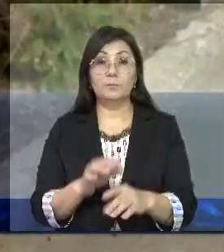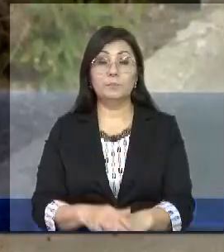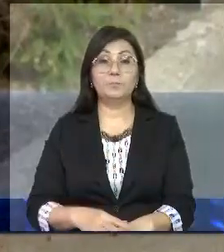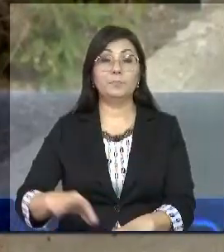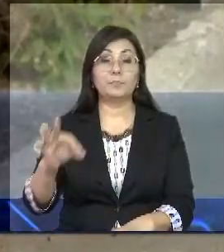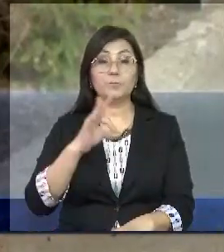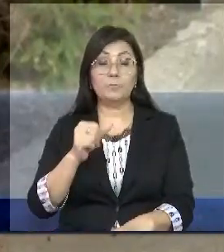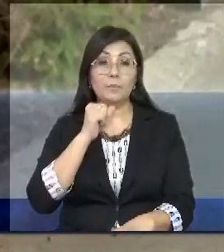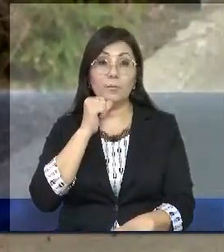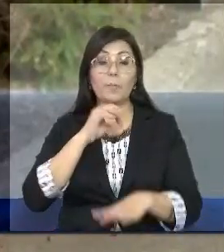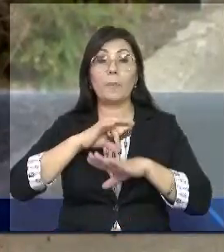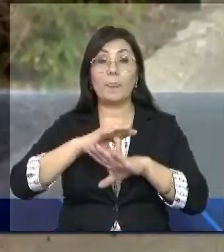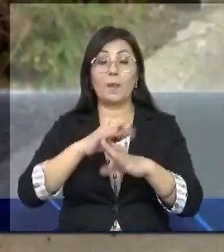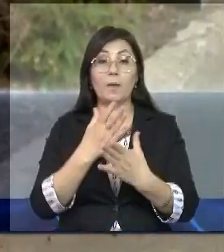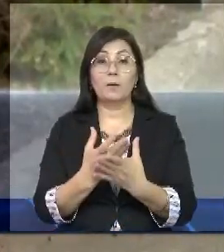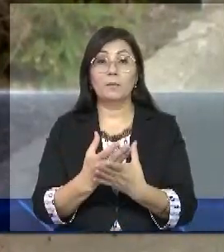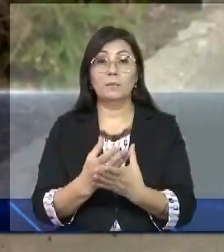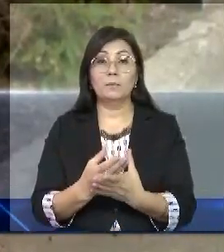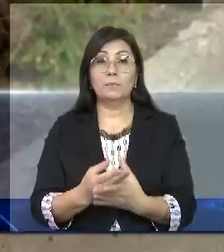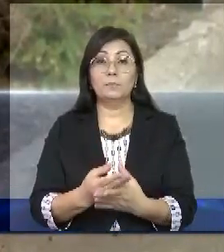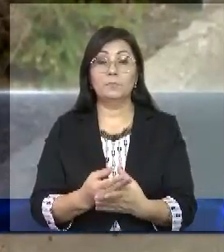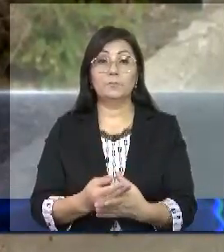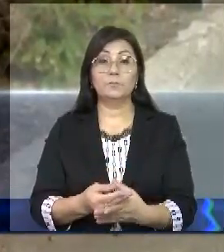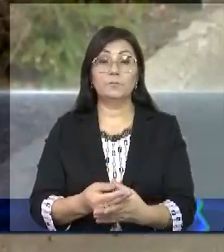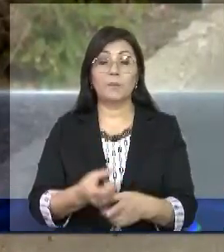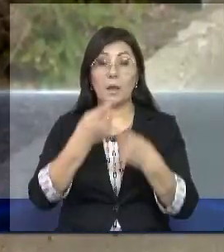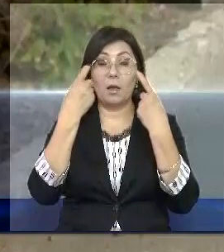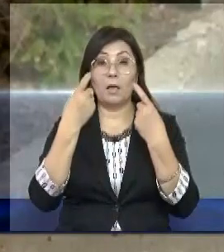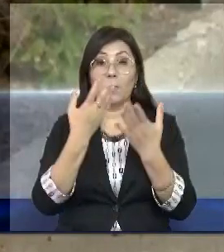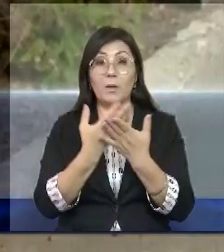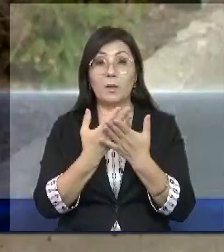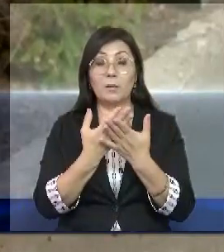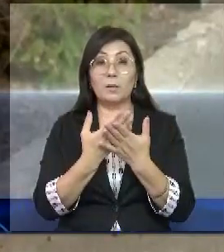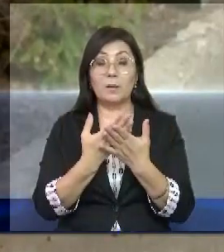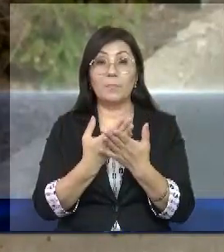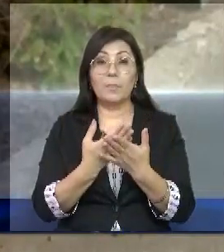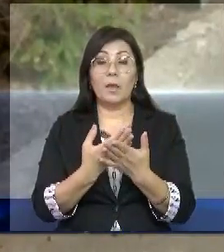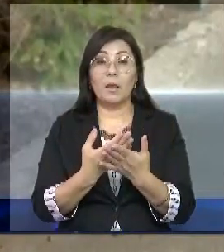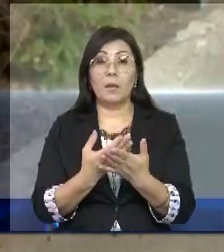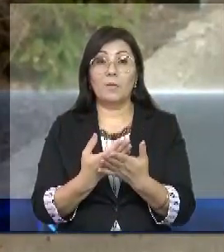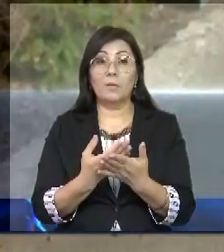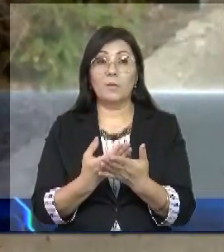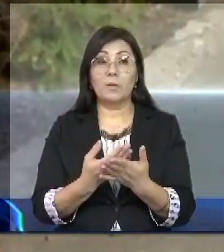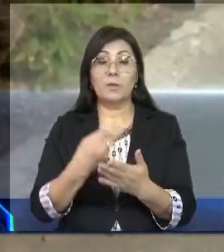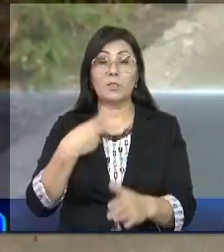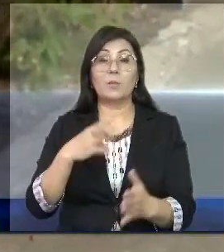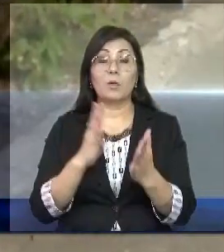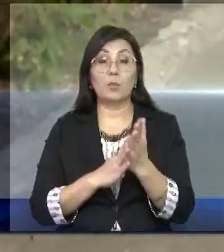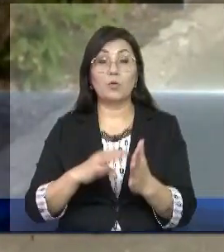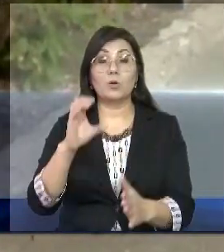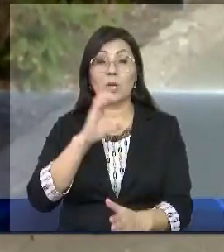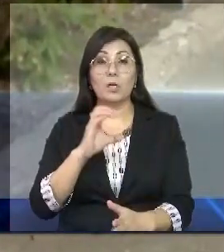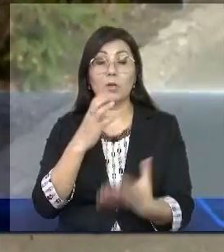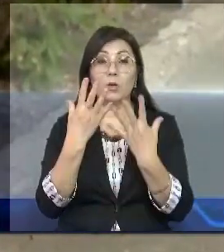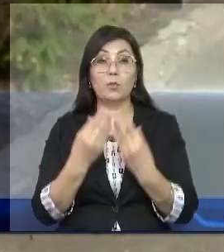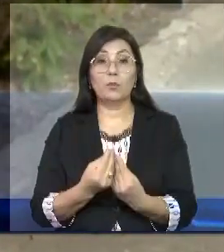облыстық ветеринар лабораторияға жеткізеді. Содан кейін жедел хабарламаны қалалық вет инспекцияға береді да, кеше 29 күнге, 29